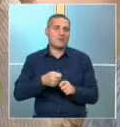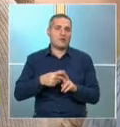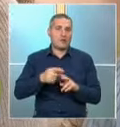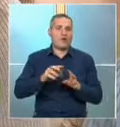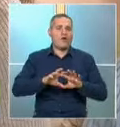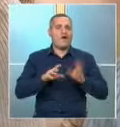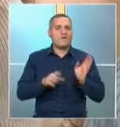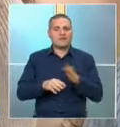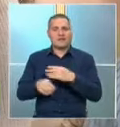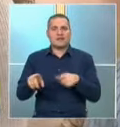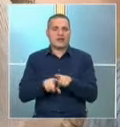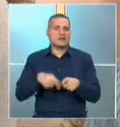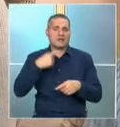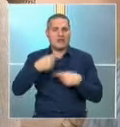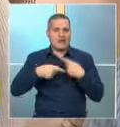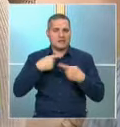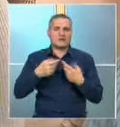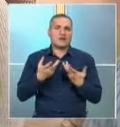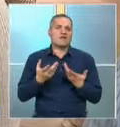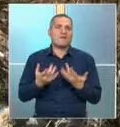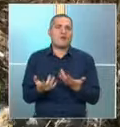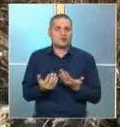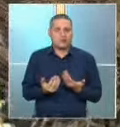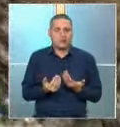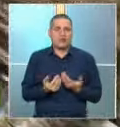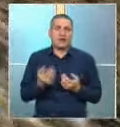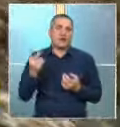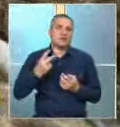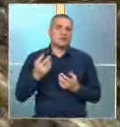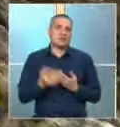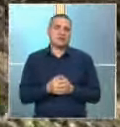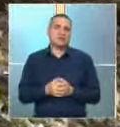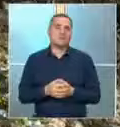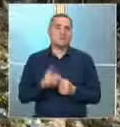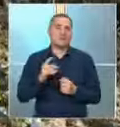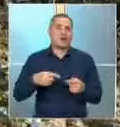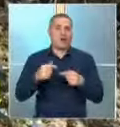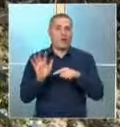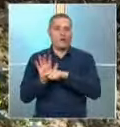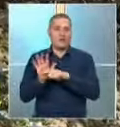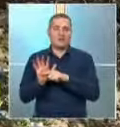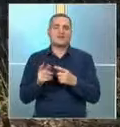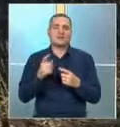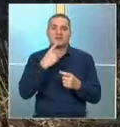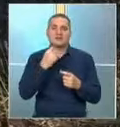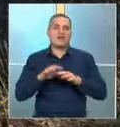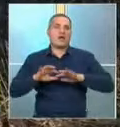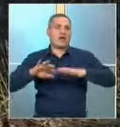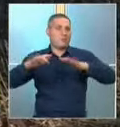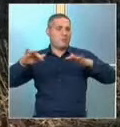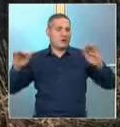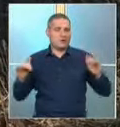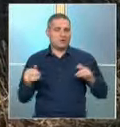ако всеки така си каже, всъщност какви са последиците? Разбира се, че отрицателни и негативни за околната